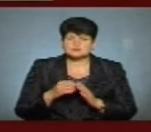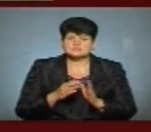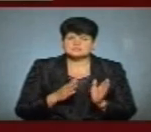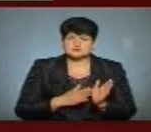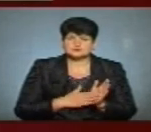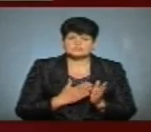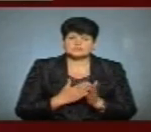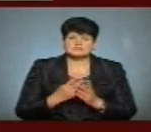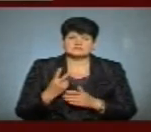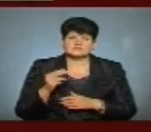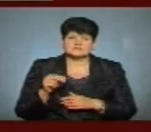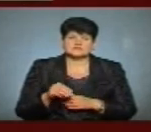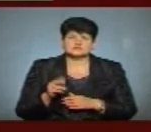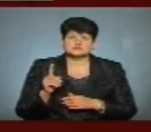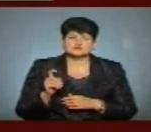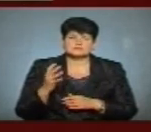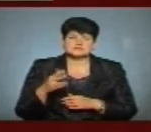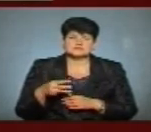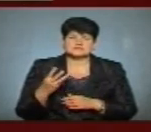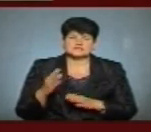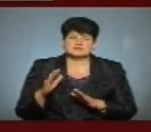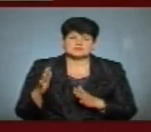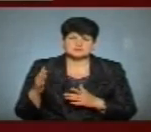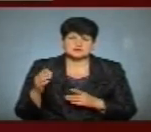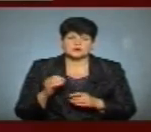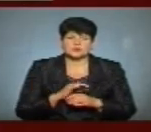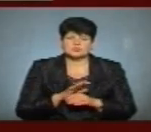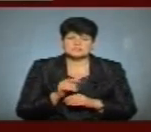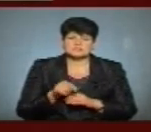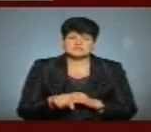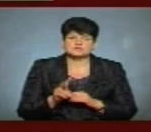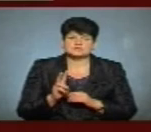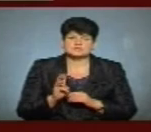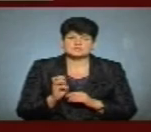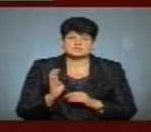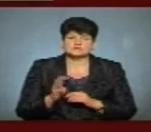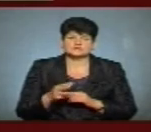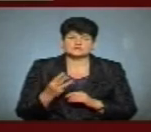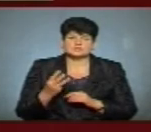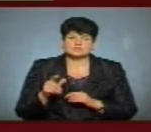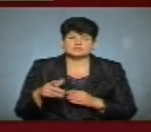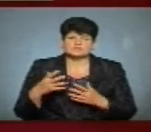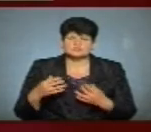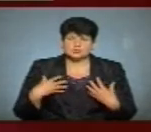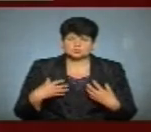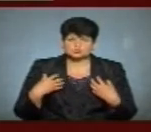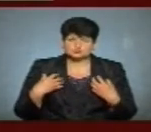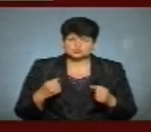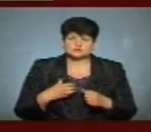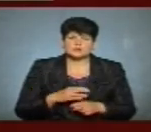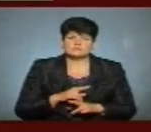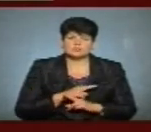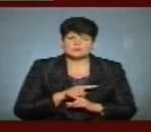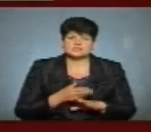зареєстрували 2153 випадки COVID-19, з них 1343 людини вже одужали, померла